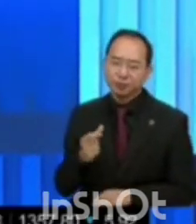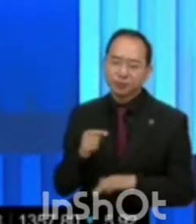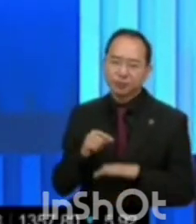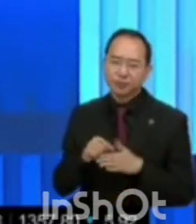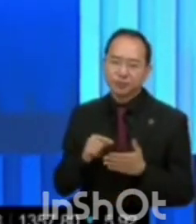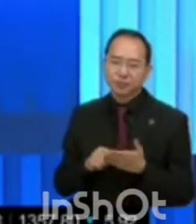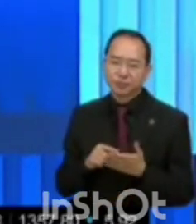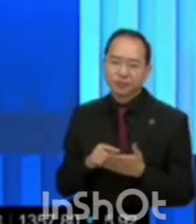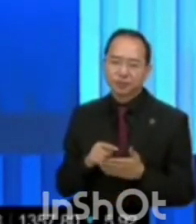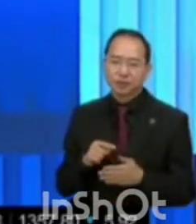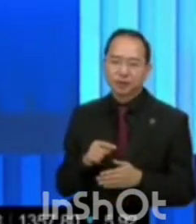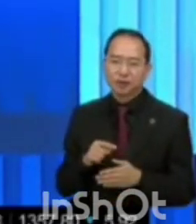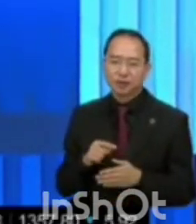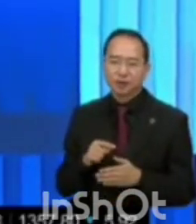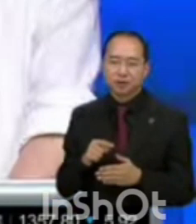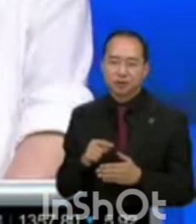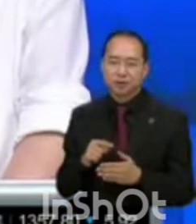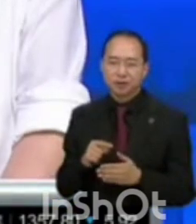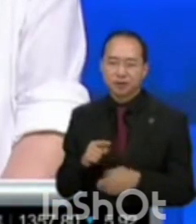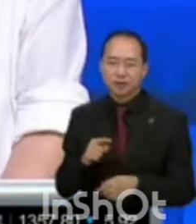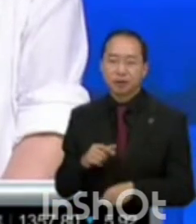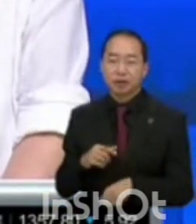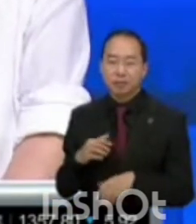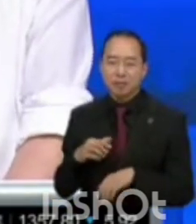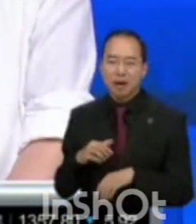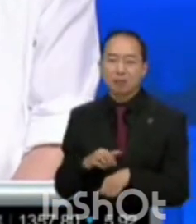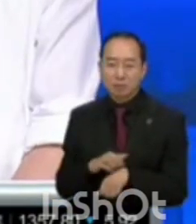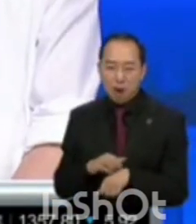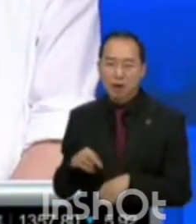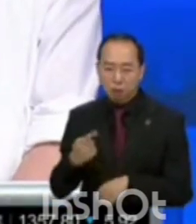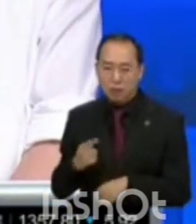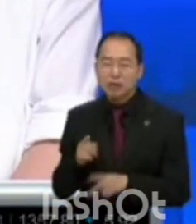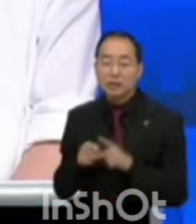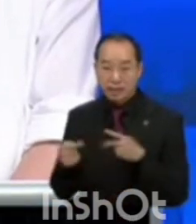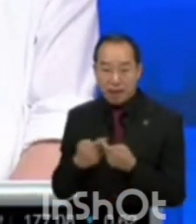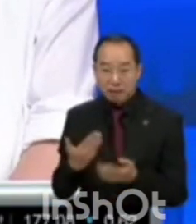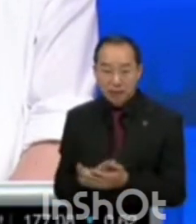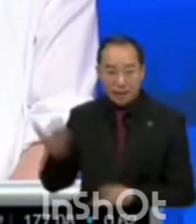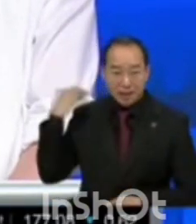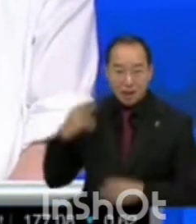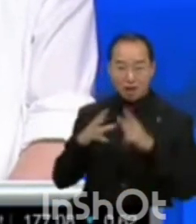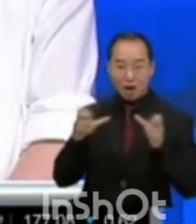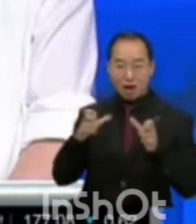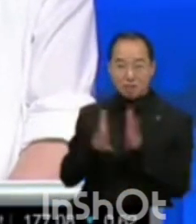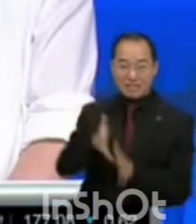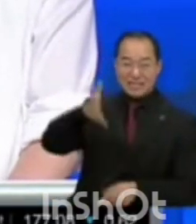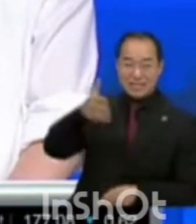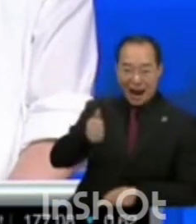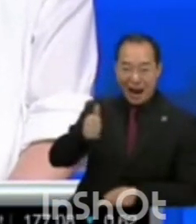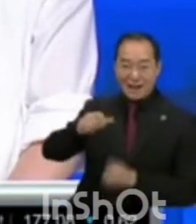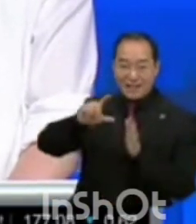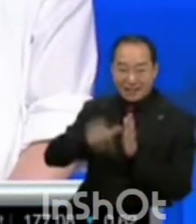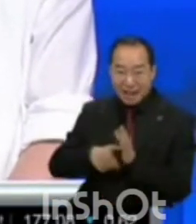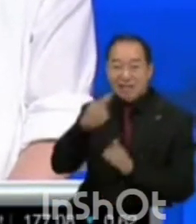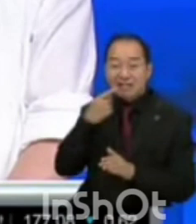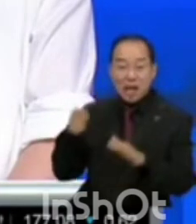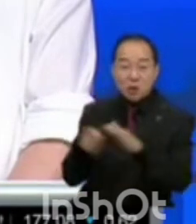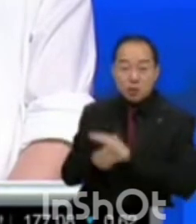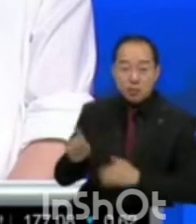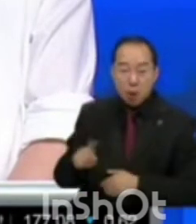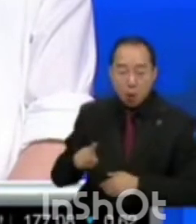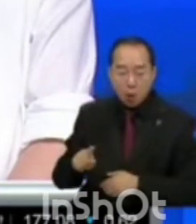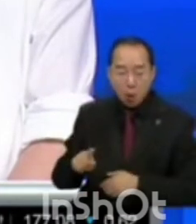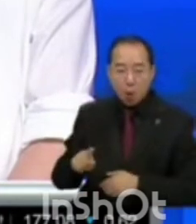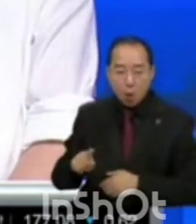주시기 바랍니다. 네. 성남시장으로 일하시던 2014년에 네. 이렇게 단호한 조치를 취했습니다.